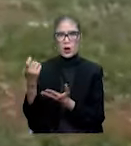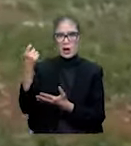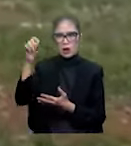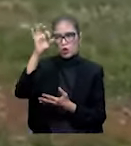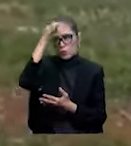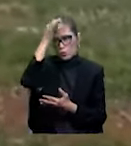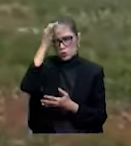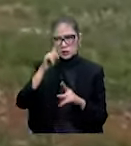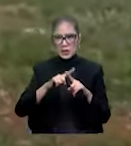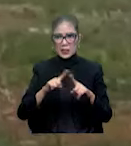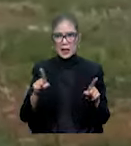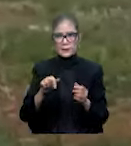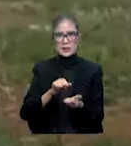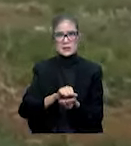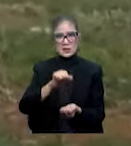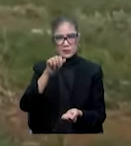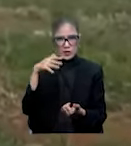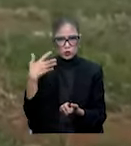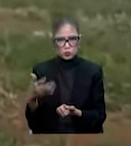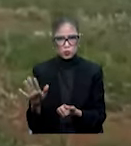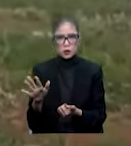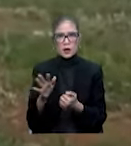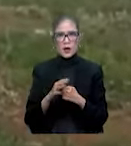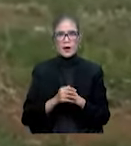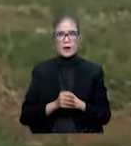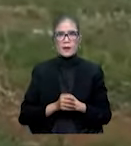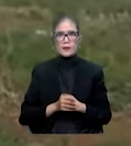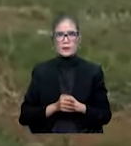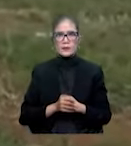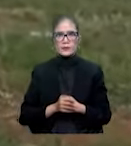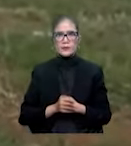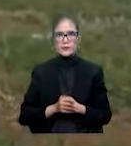namun sudah dibebaskan. Dari Indramayu, Jawa Barat, Toh Iskandar, iNews melaporkan.